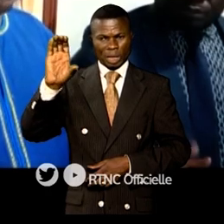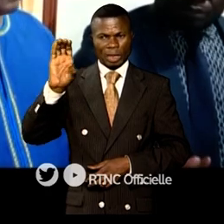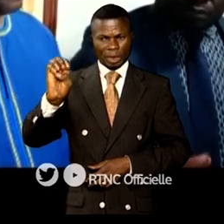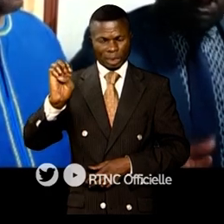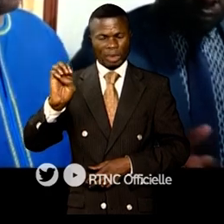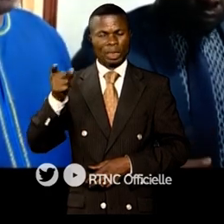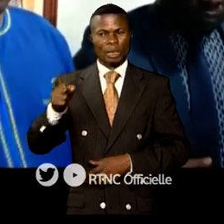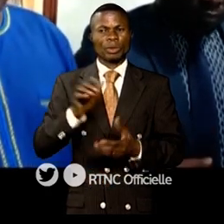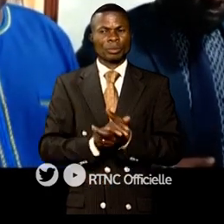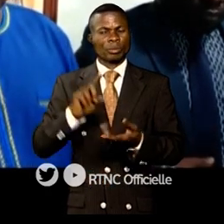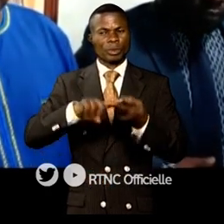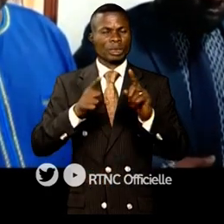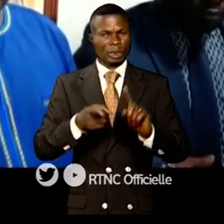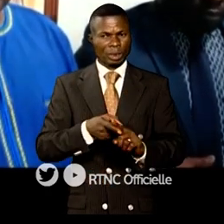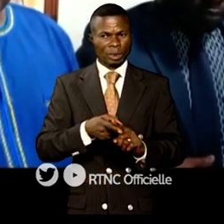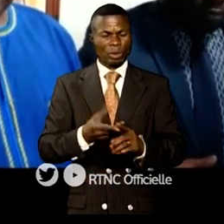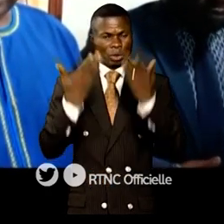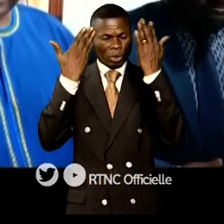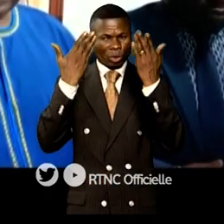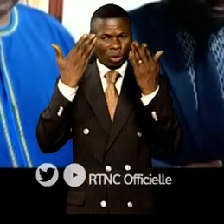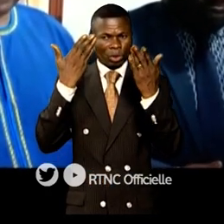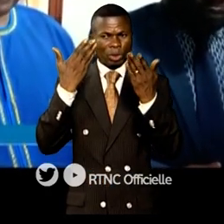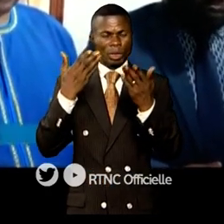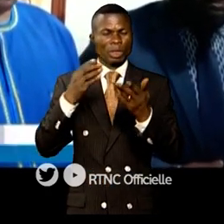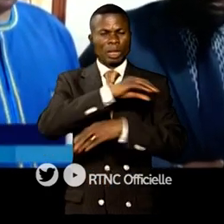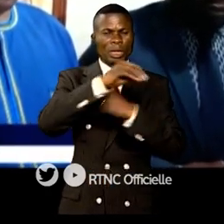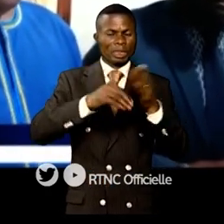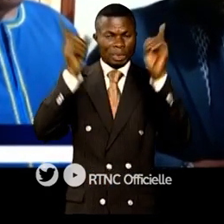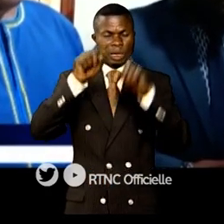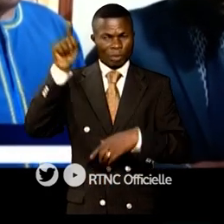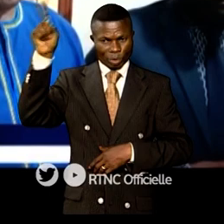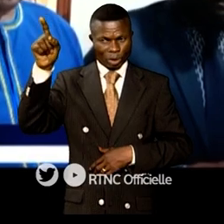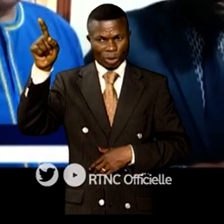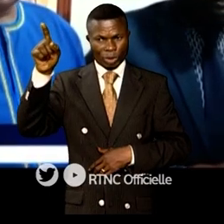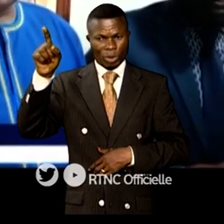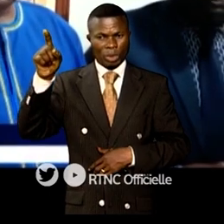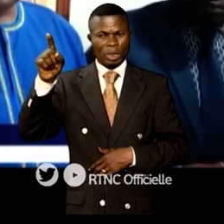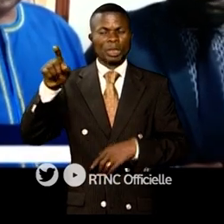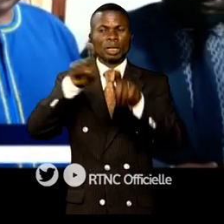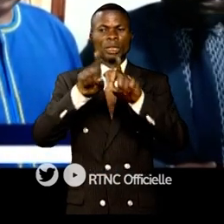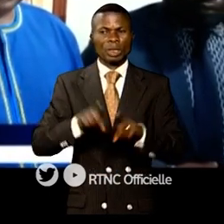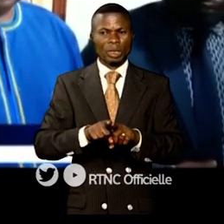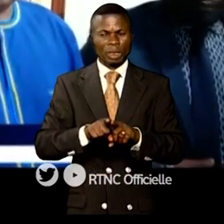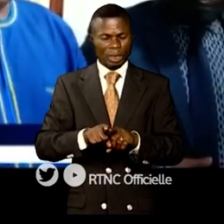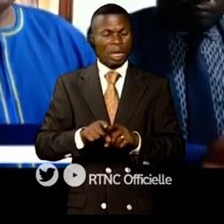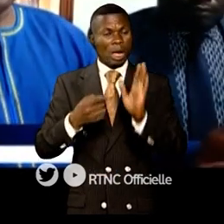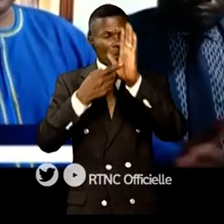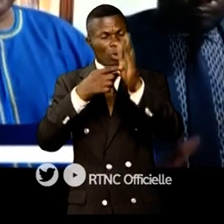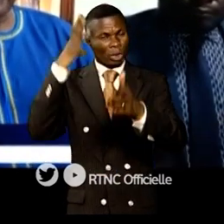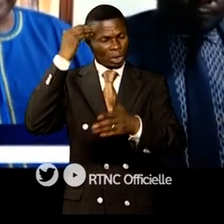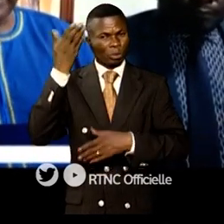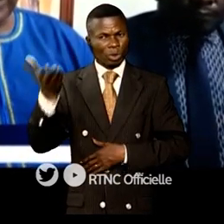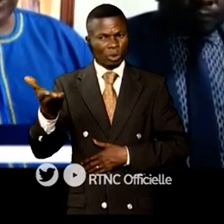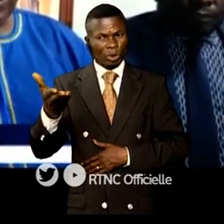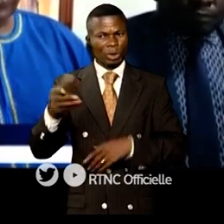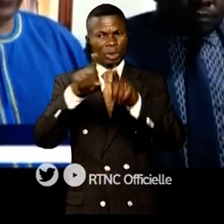camerounais qui étaient venus chez nous en République centrafricaine pour nous proposer leur savoir-faire. Et